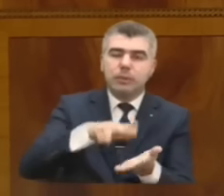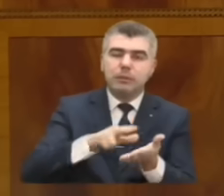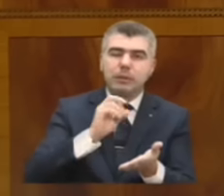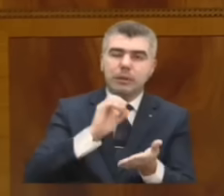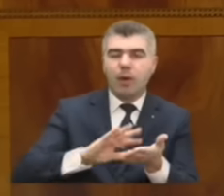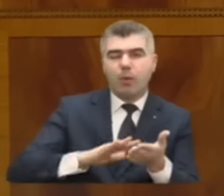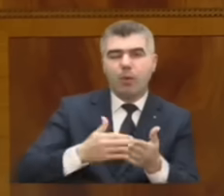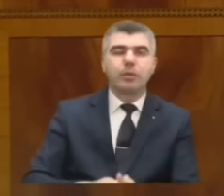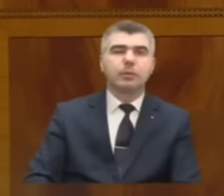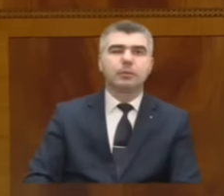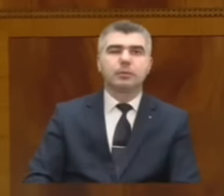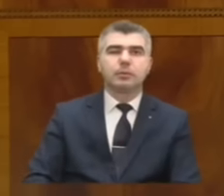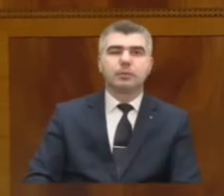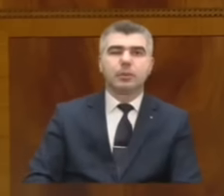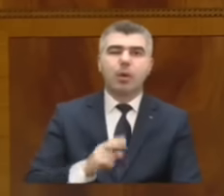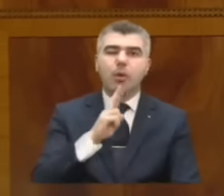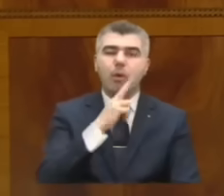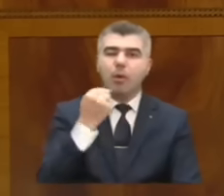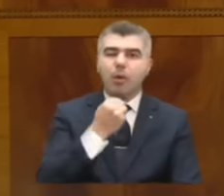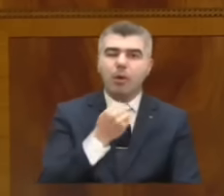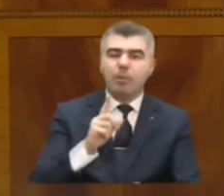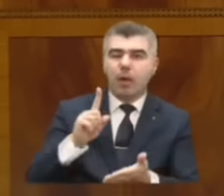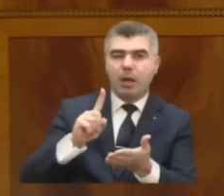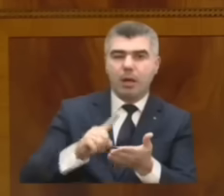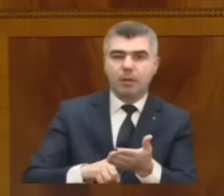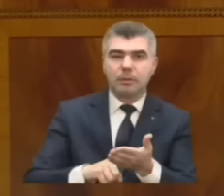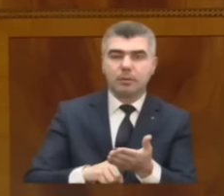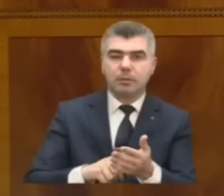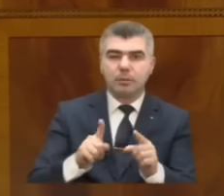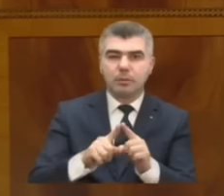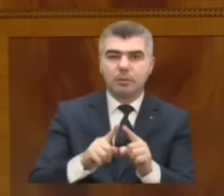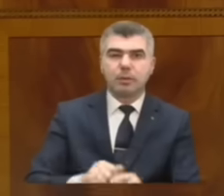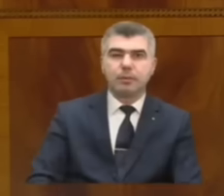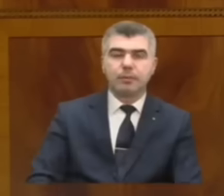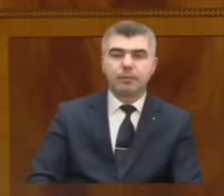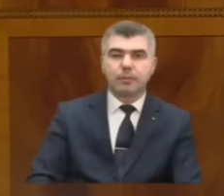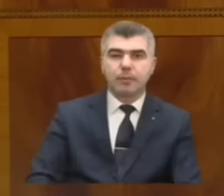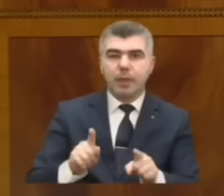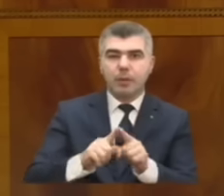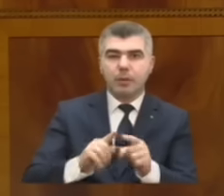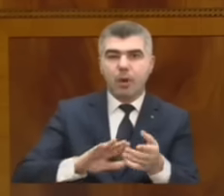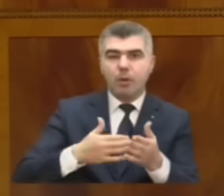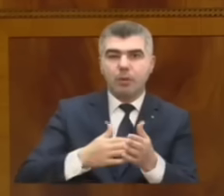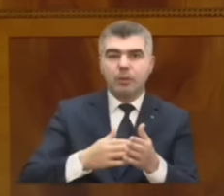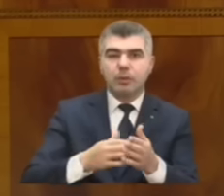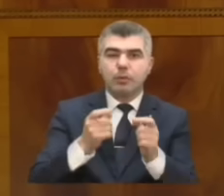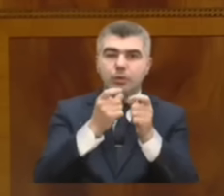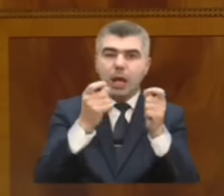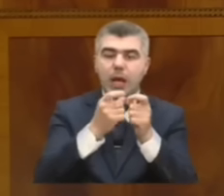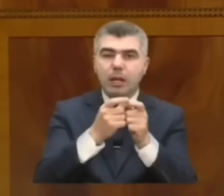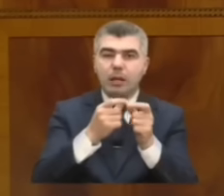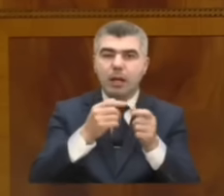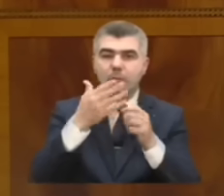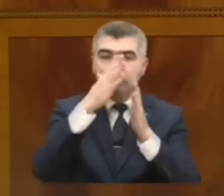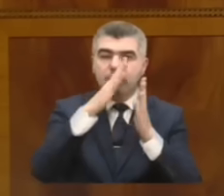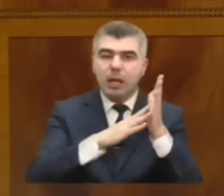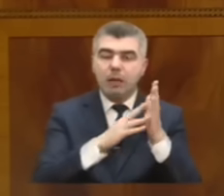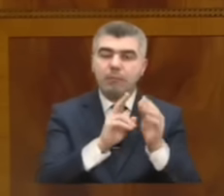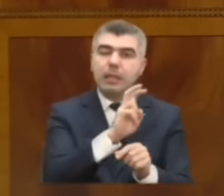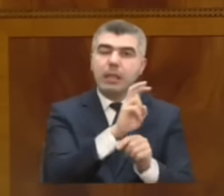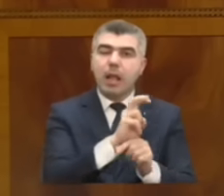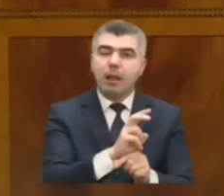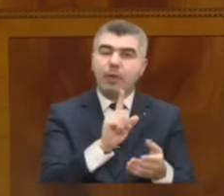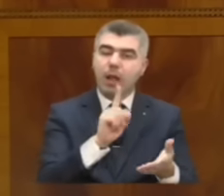المنتجات. الحكومة مطالبة بابتكار آليات ناجعة لتعزيز إمكانية حصول المقاولات الصغرى والمتوسطة على التمويل